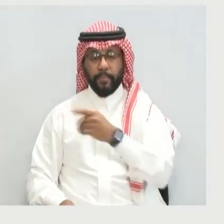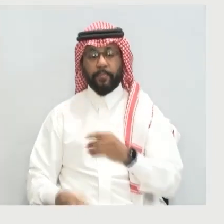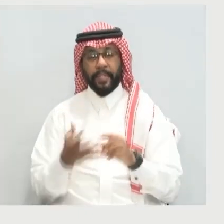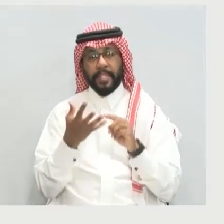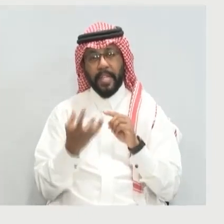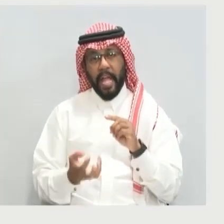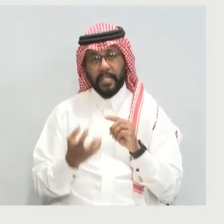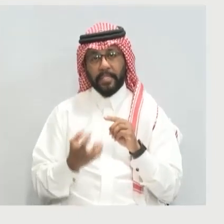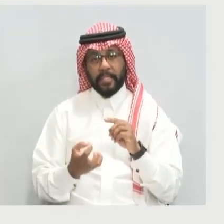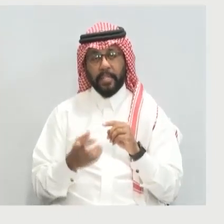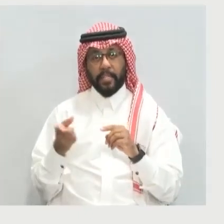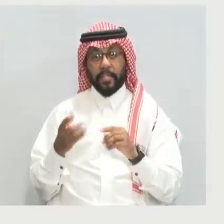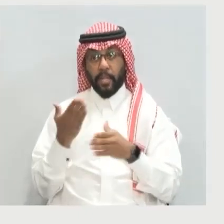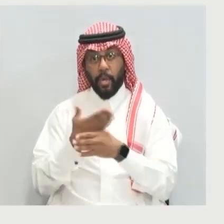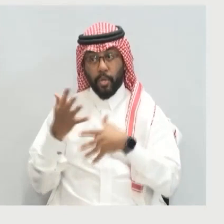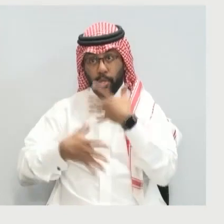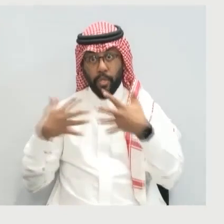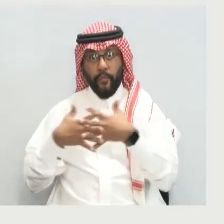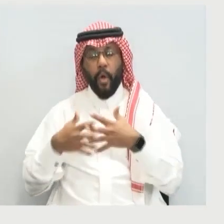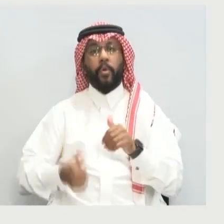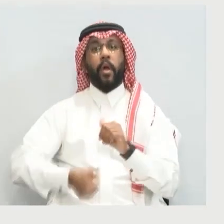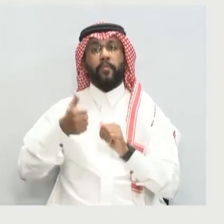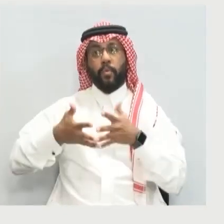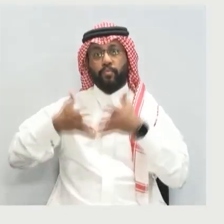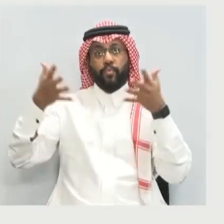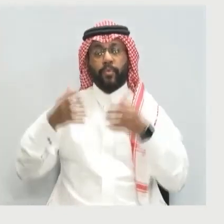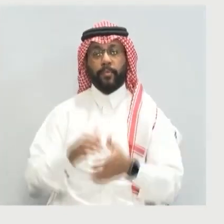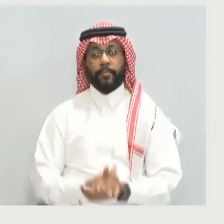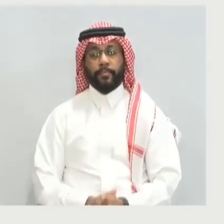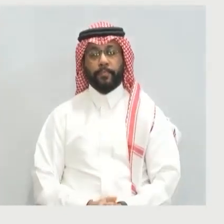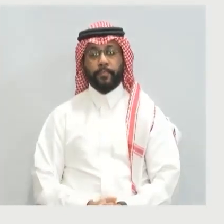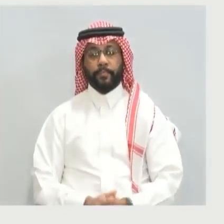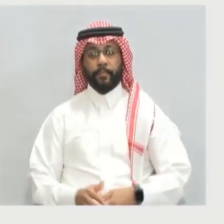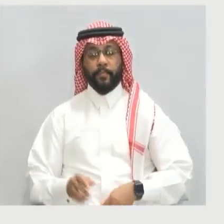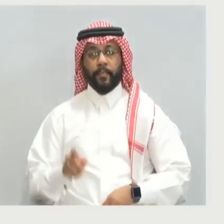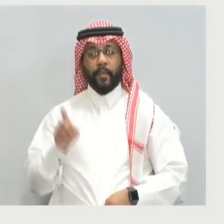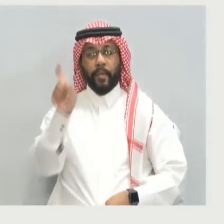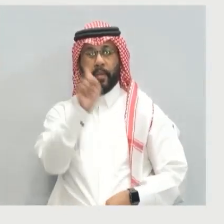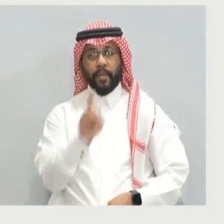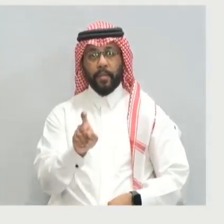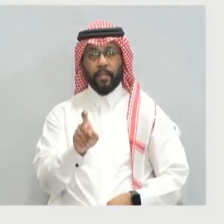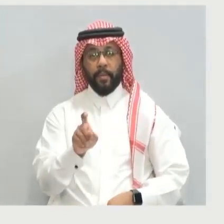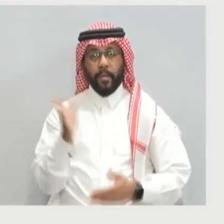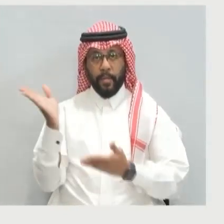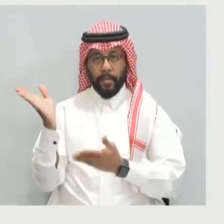طاقه المتفاعلات بالنسبه لسؤال اختبار الرسم